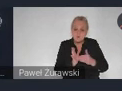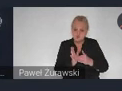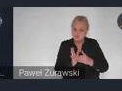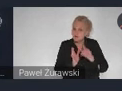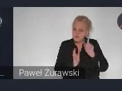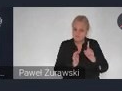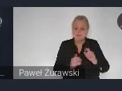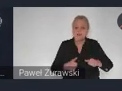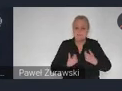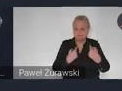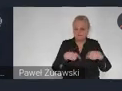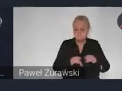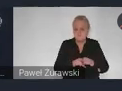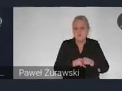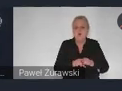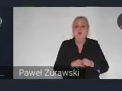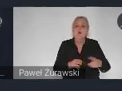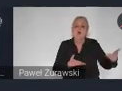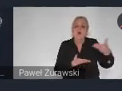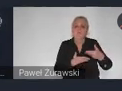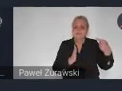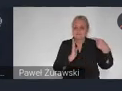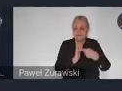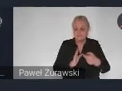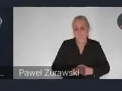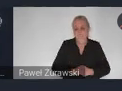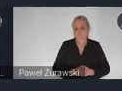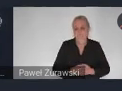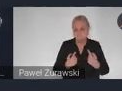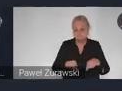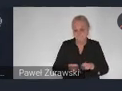realizacji założonych w ofercie celów